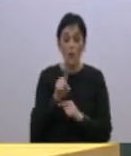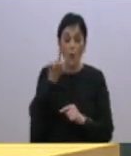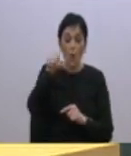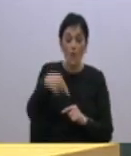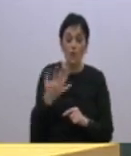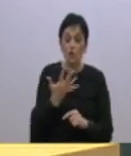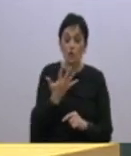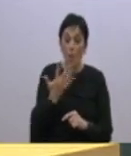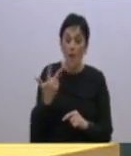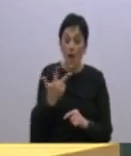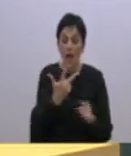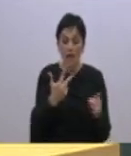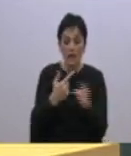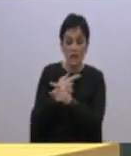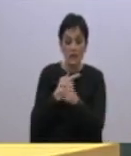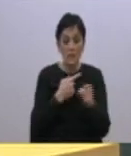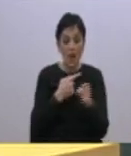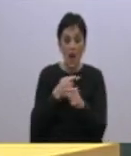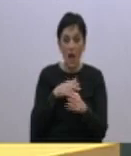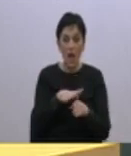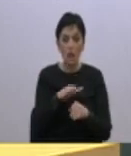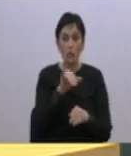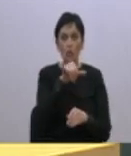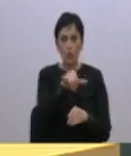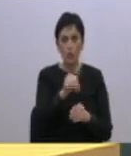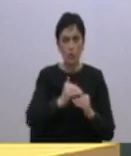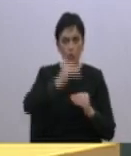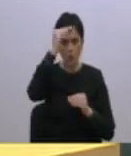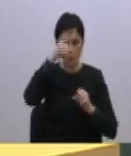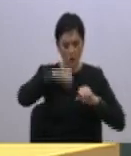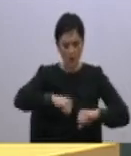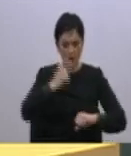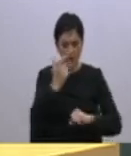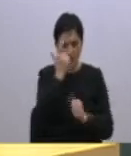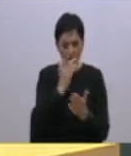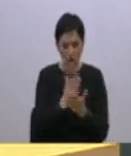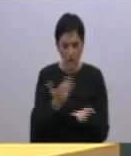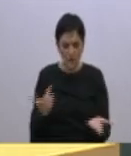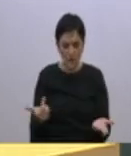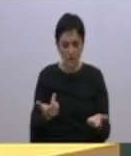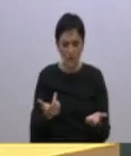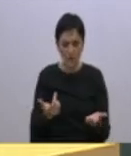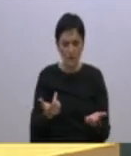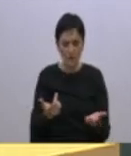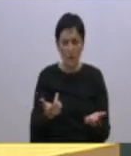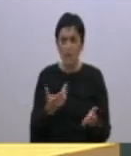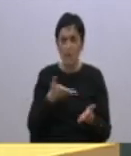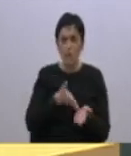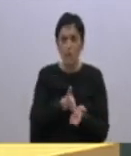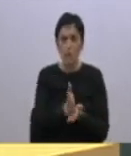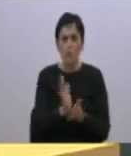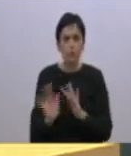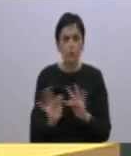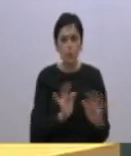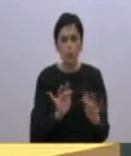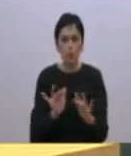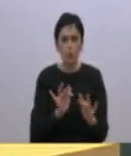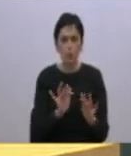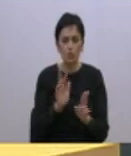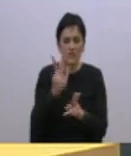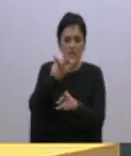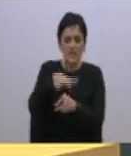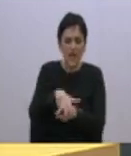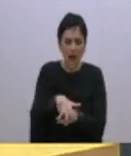რომელიმე მათგანი. Anu მათ აქვთ უმაღლესი ლეგიტიმაცია, აქვთ უმაღლესი, რა ვიცი, ფუნქციების დატვირთვის